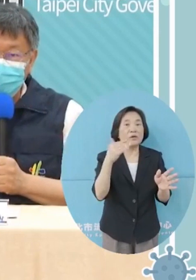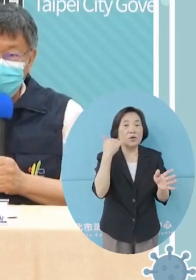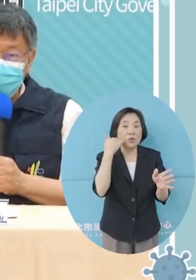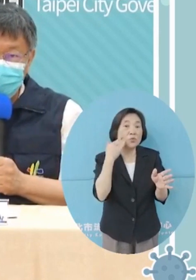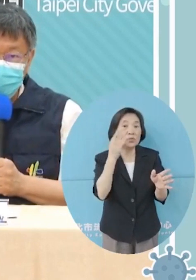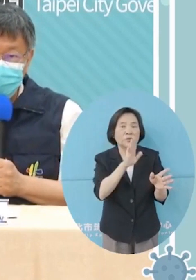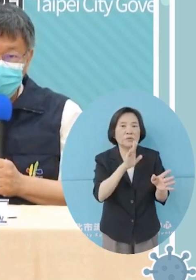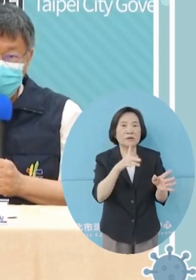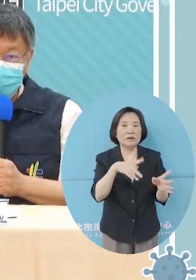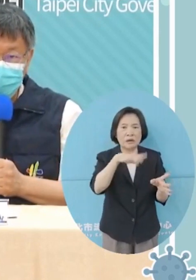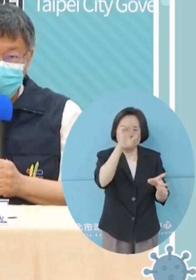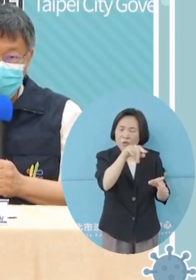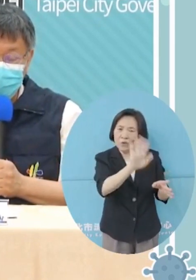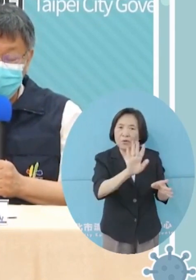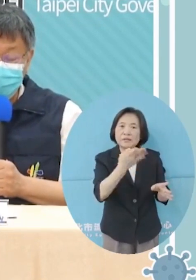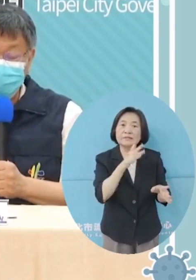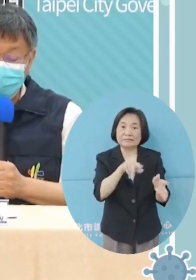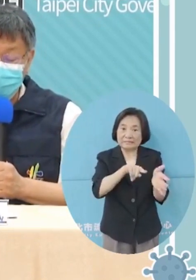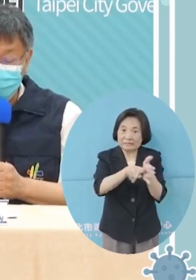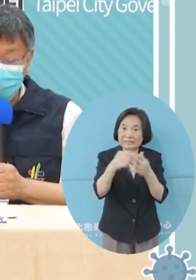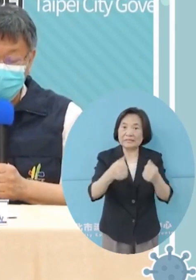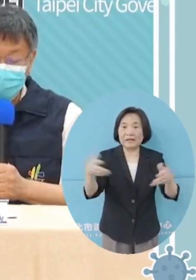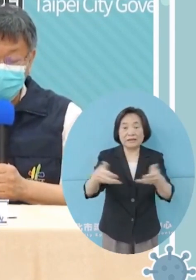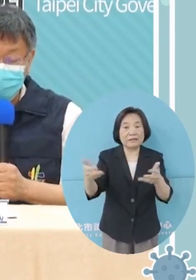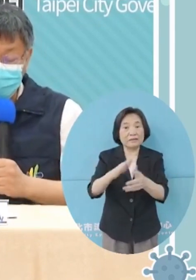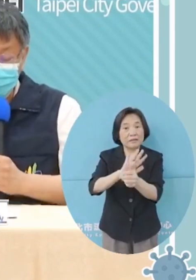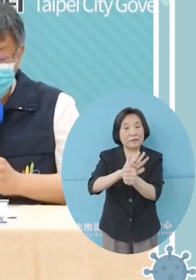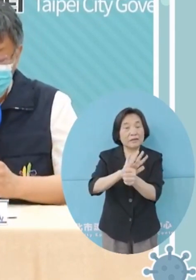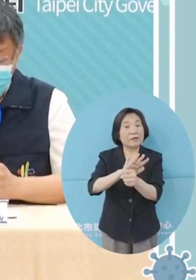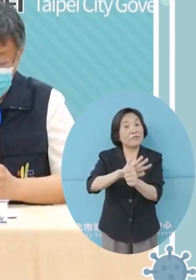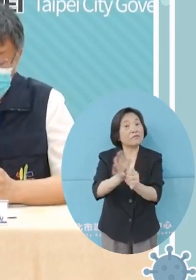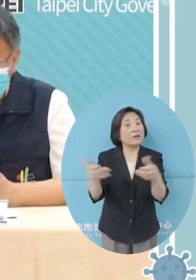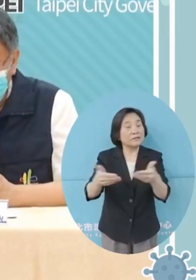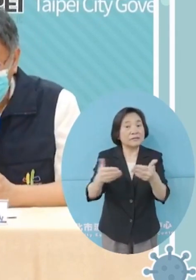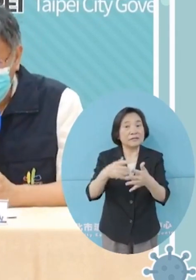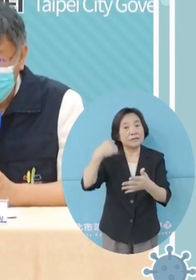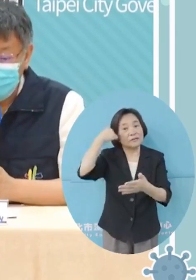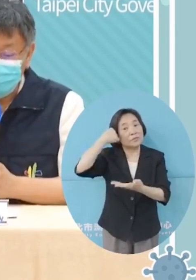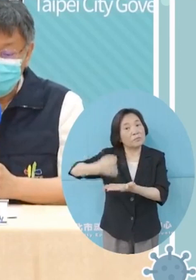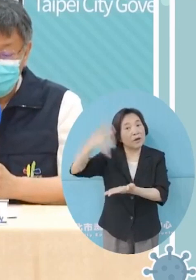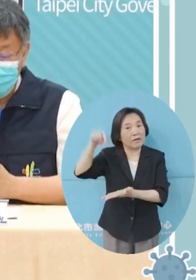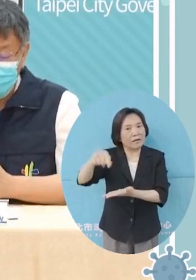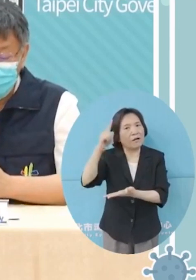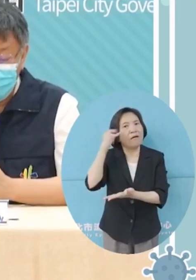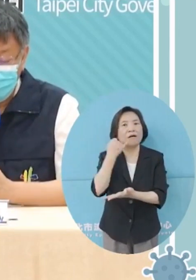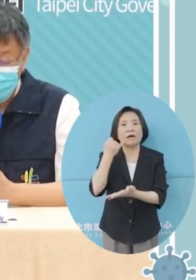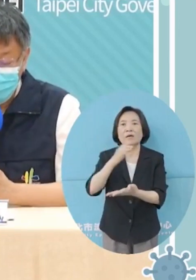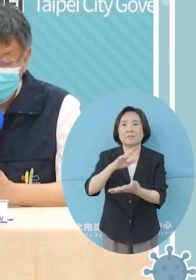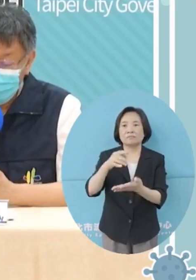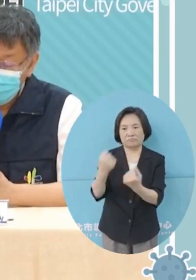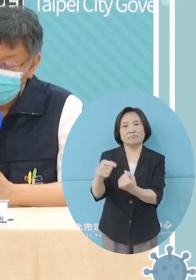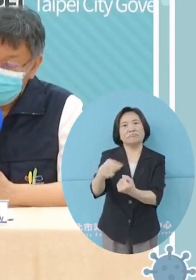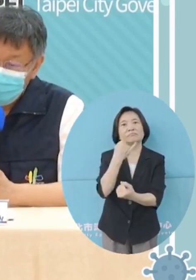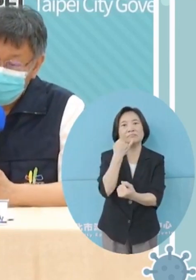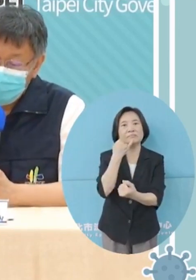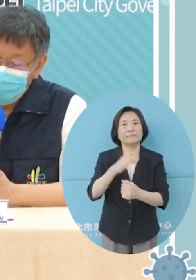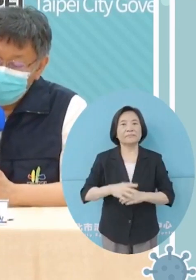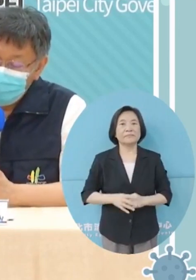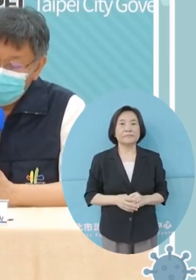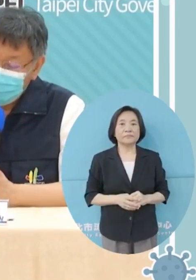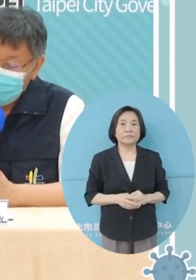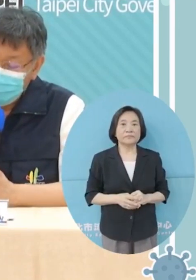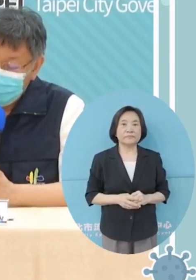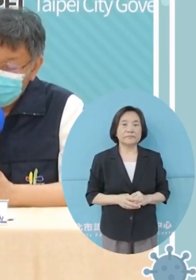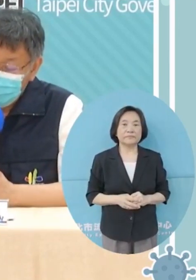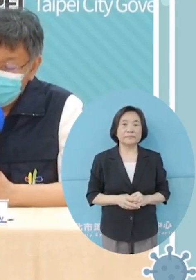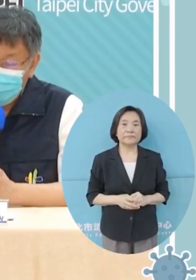旅馆就出院了，哦，就出去就解除隔离。啊，但是因为这样的哦，虽然我们